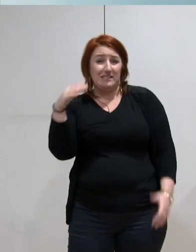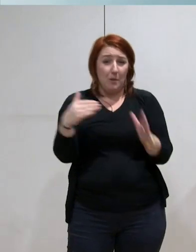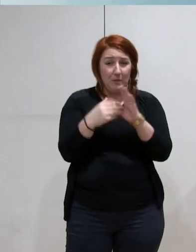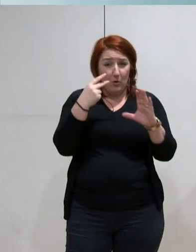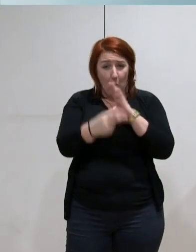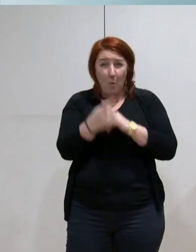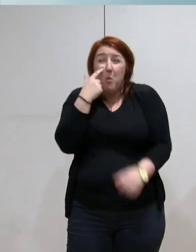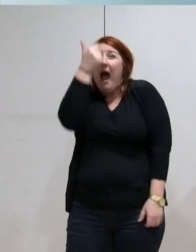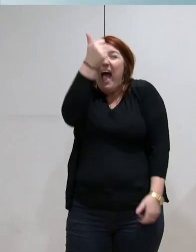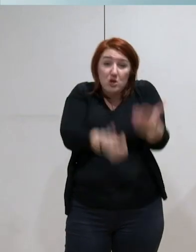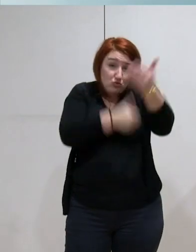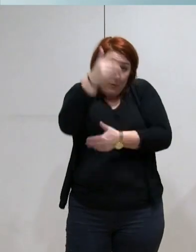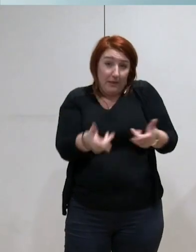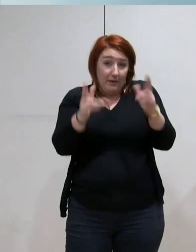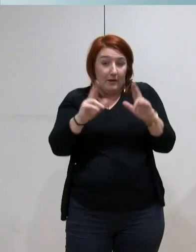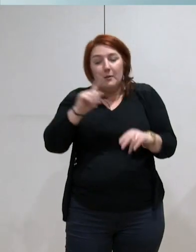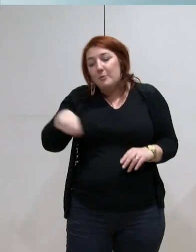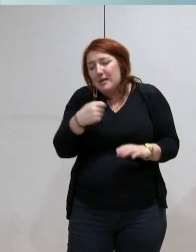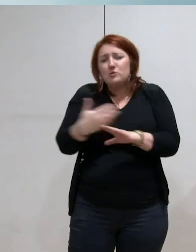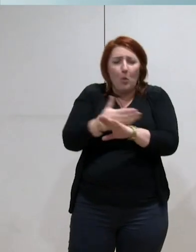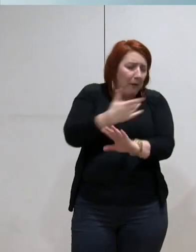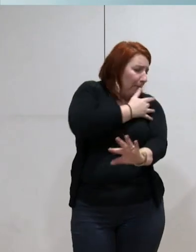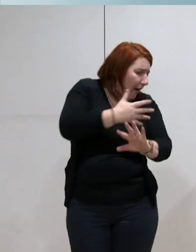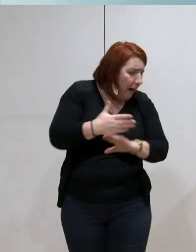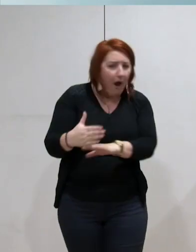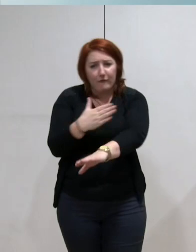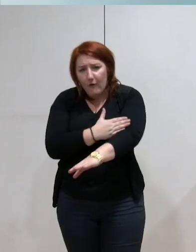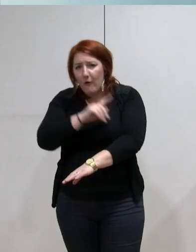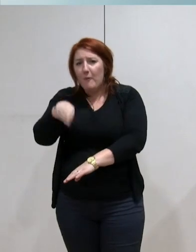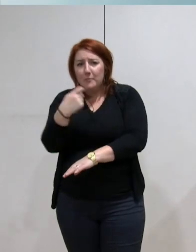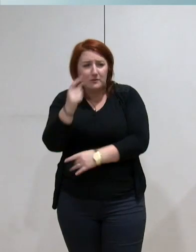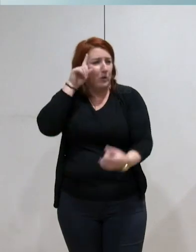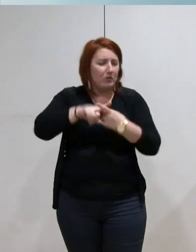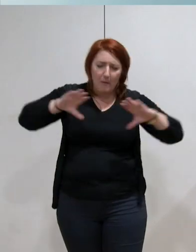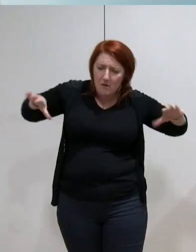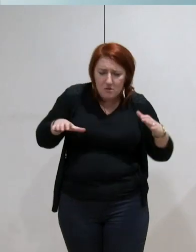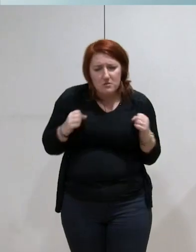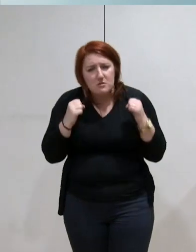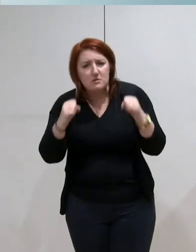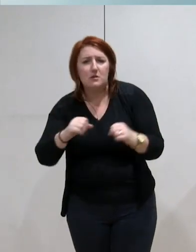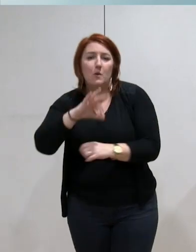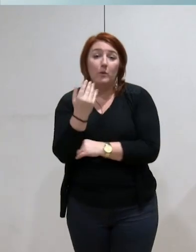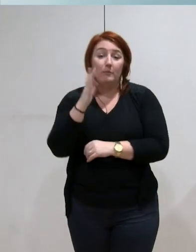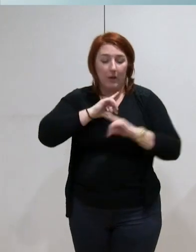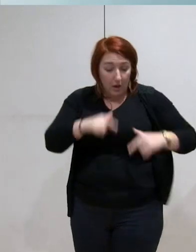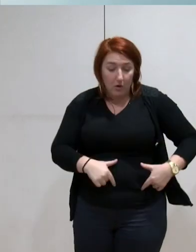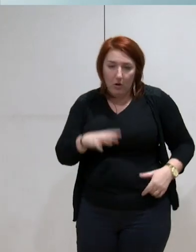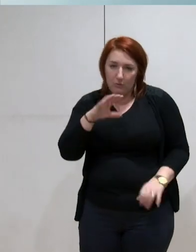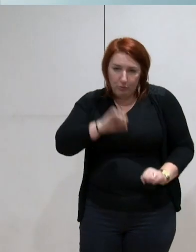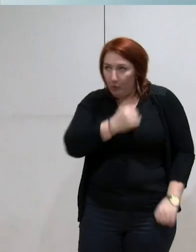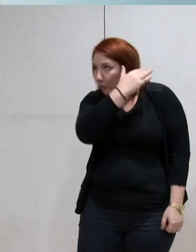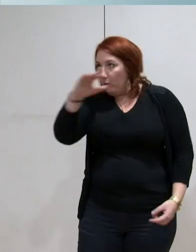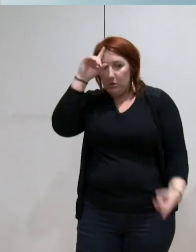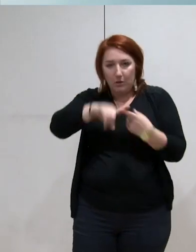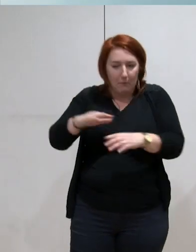il faut un peu de temps pour le préparer même si ça donne un thème de mobilisation mais des thèmes de mobilisation dans les écoles on peut en